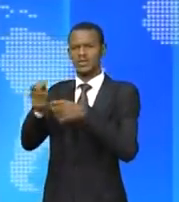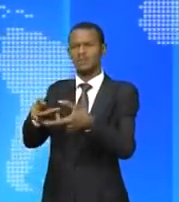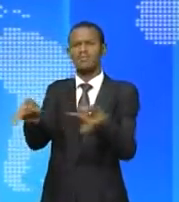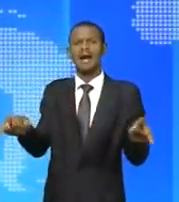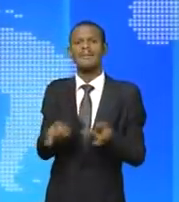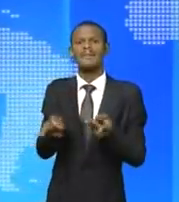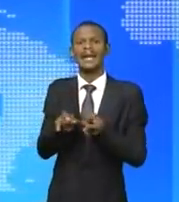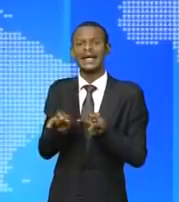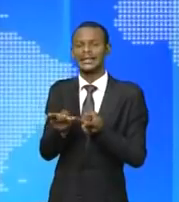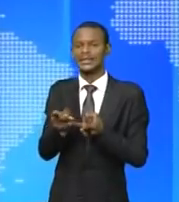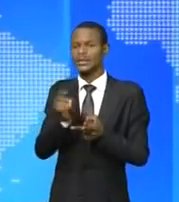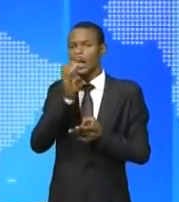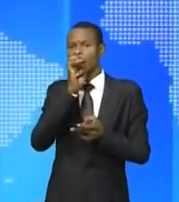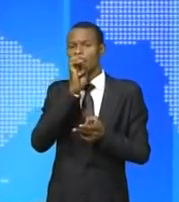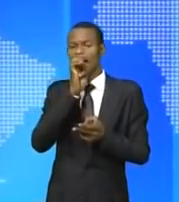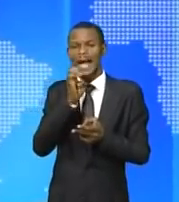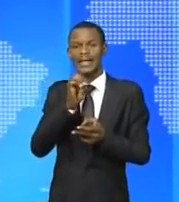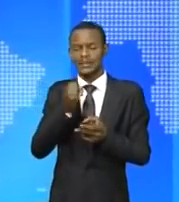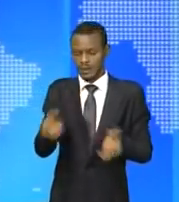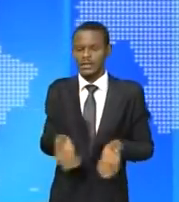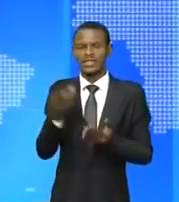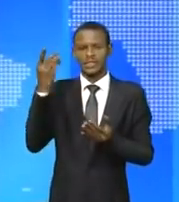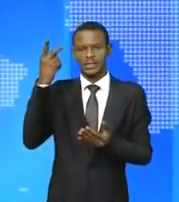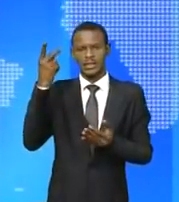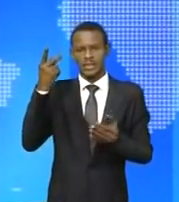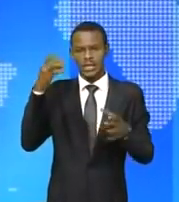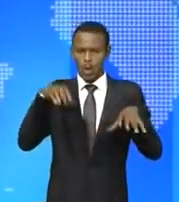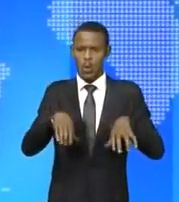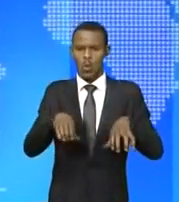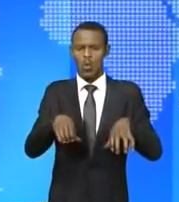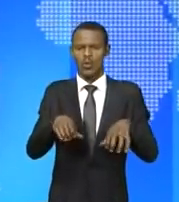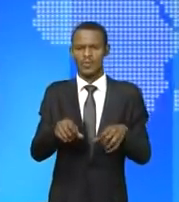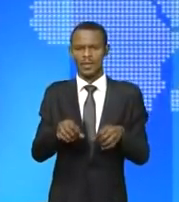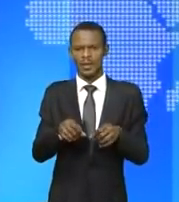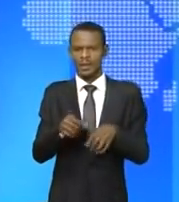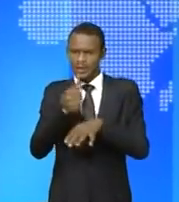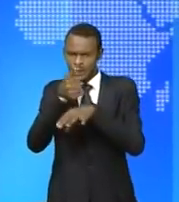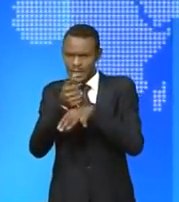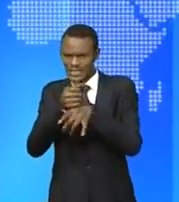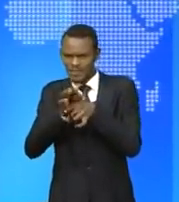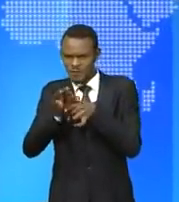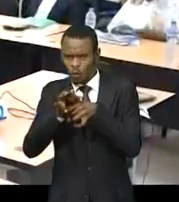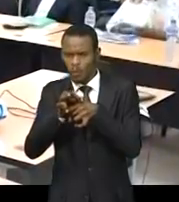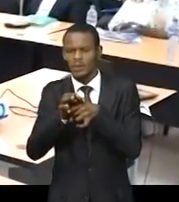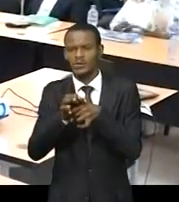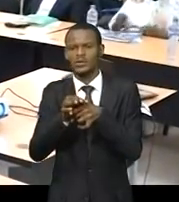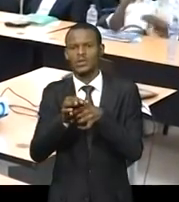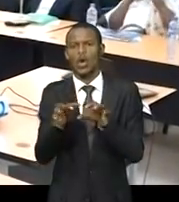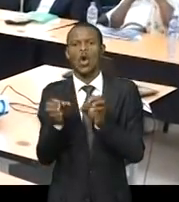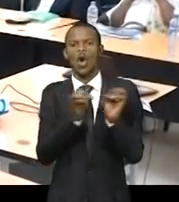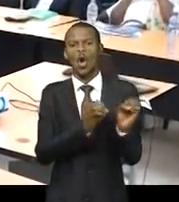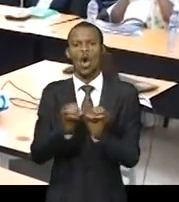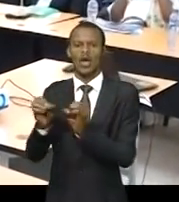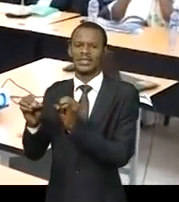en République démocratique du Congo. Atelier organisé par l'UNICEF, nous dit Christine Lenzo. Un des objectifs